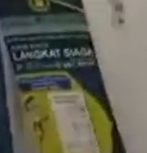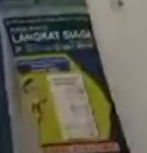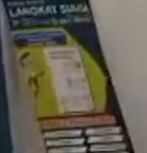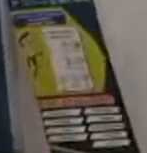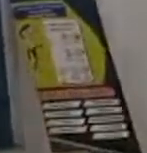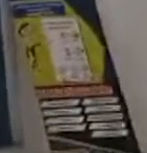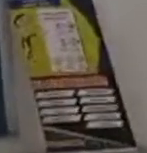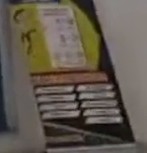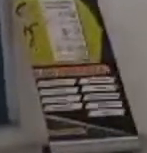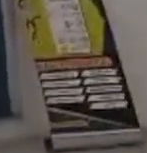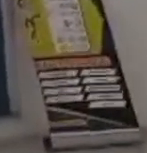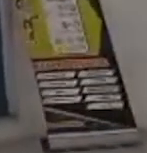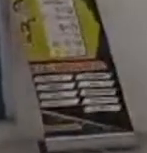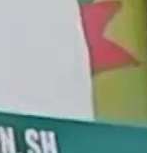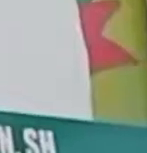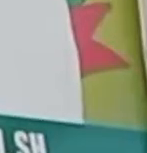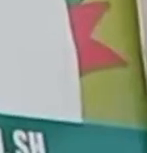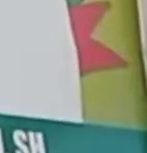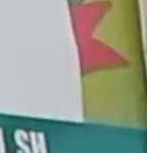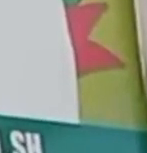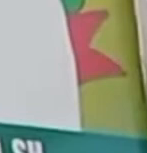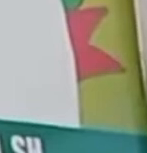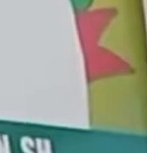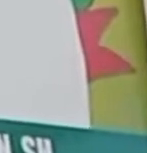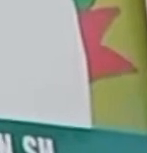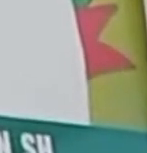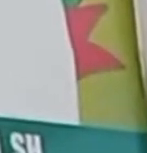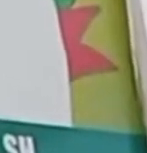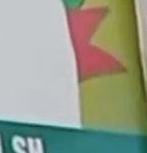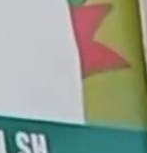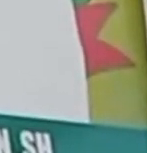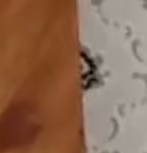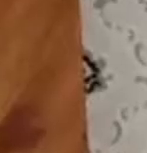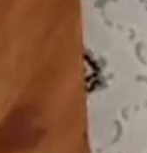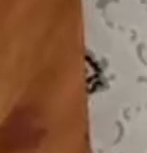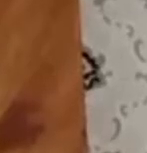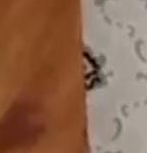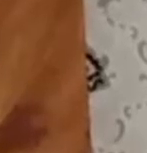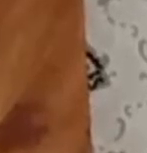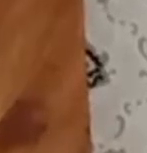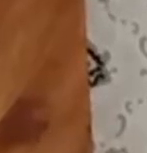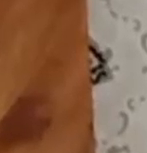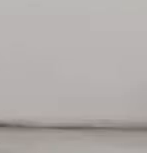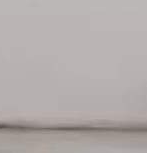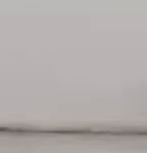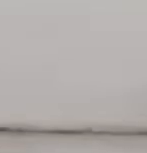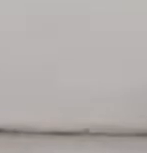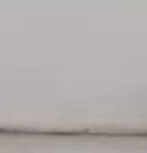Penggeledahan terkait dengan operasi tangkap tangan KPK terhadap Bupati Langkat, terbit rencana perangin-angin, dan 6 orang lainnya.